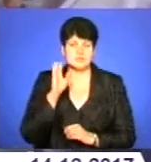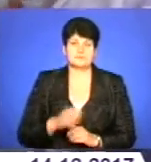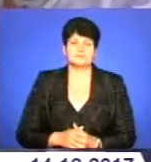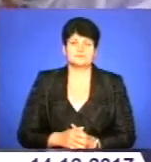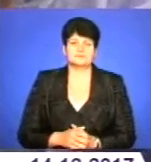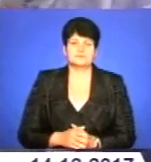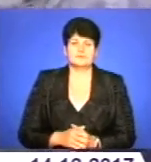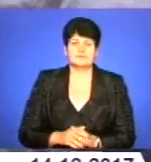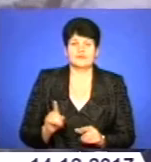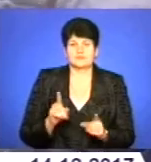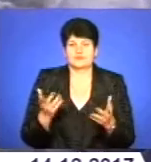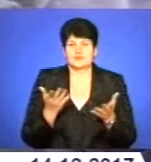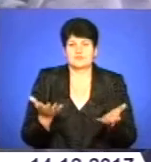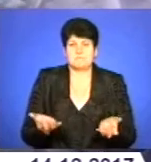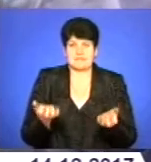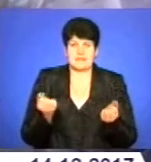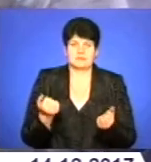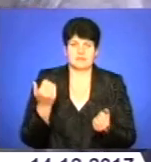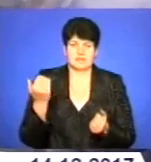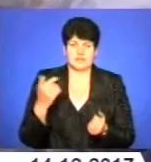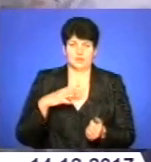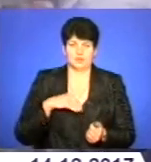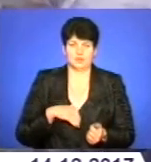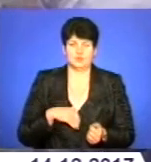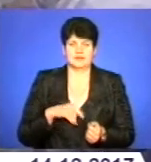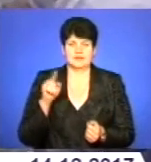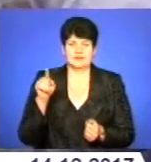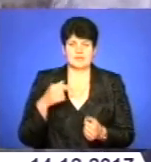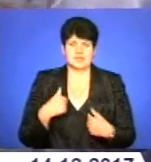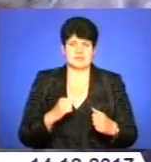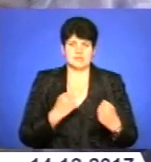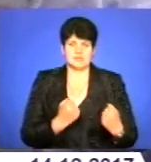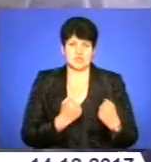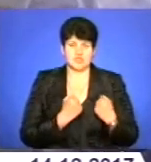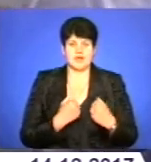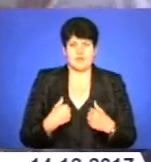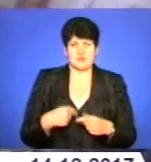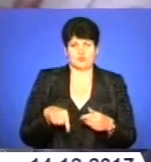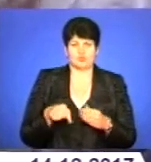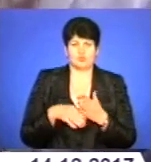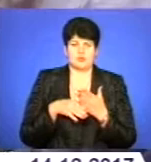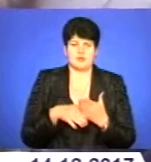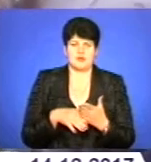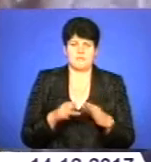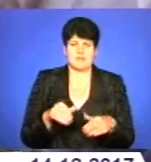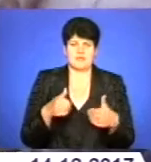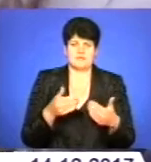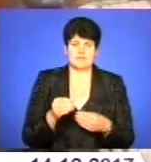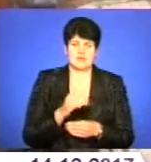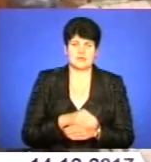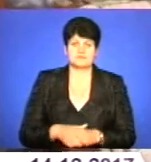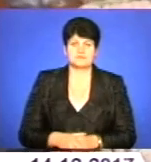от, щоб якось як підтримати їхній дух, який там вони за нас захищають, а ми тут допомагаємо їм, передаємо